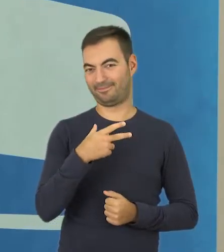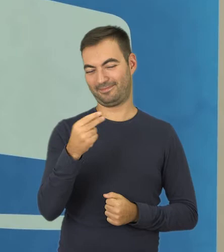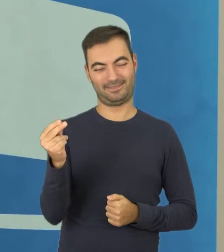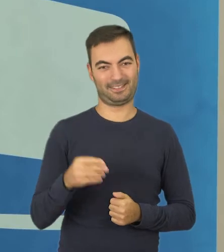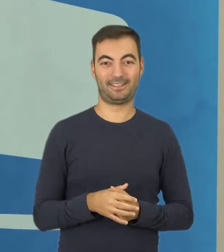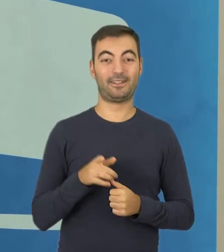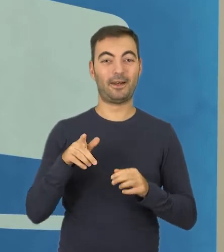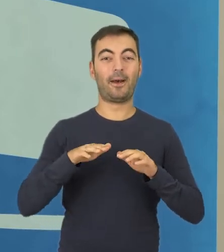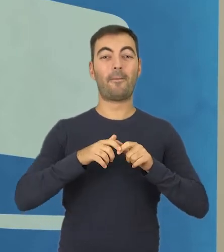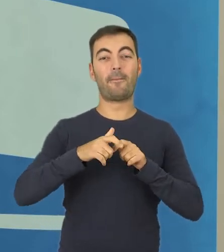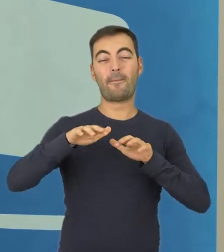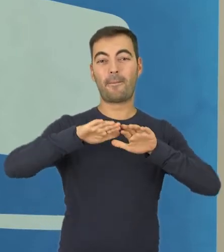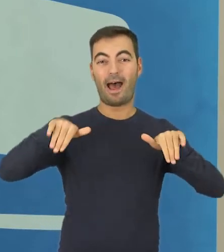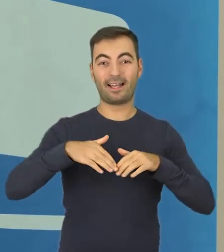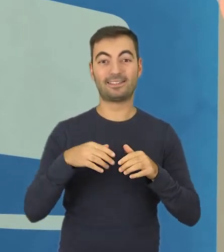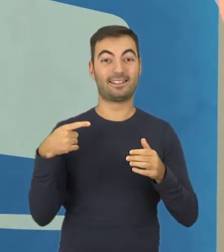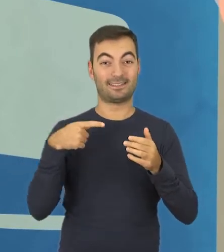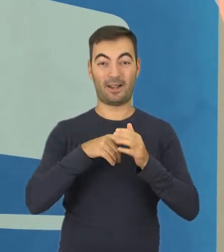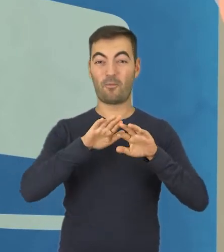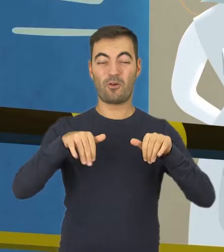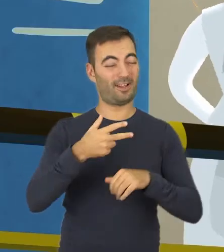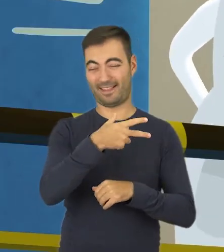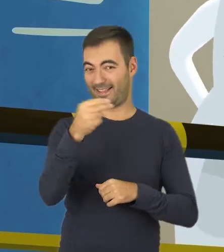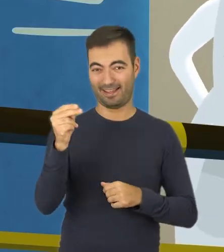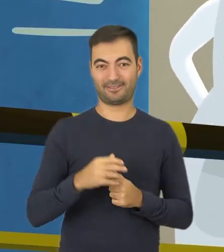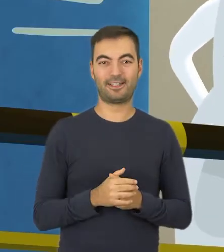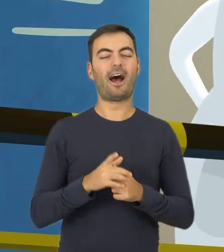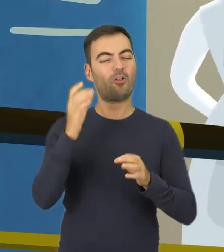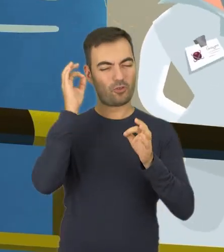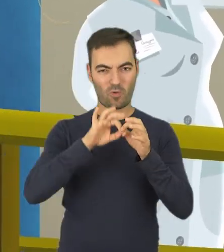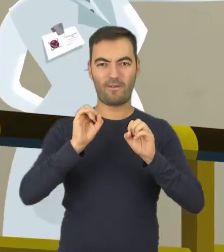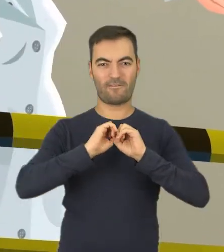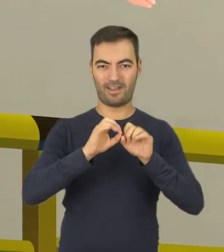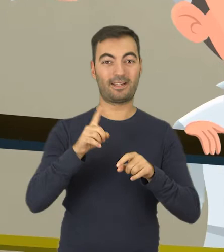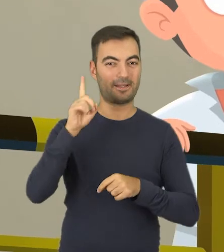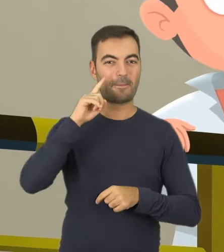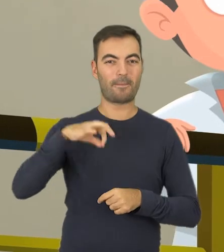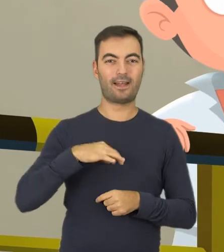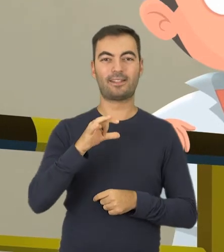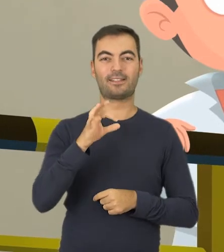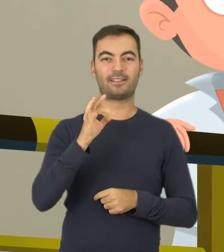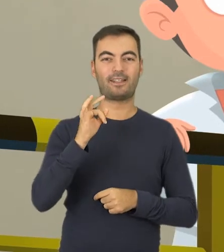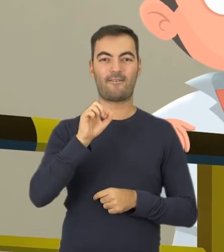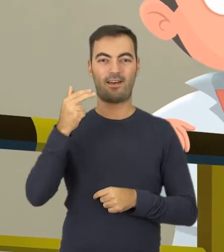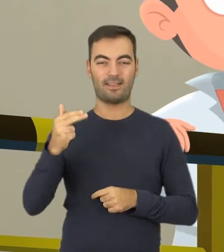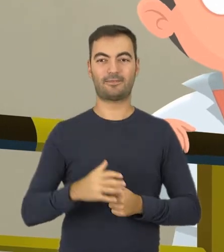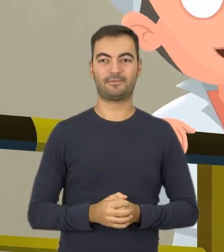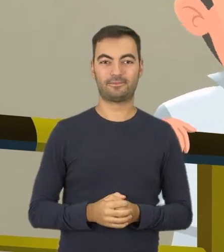Nie, ten basen nie służy do tego, ale o tym dokładnie opowie Ci Pan Stefan.